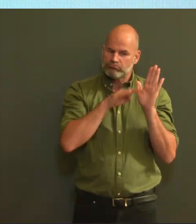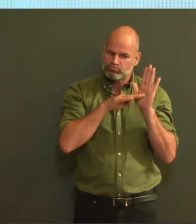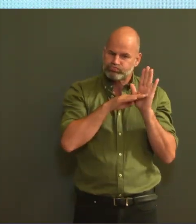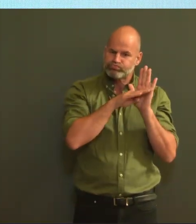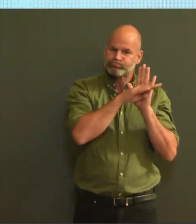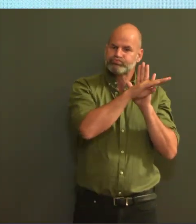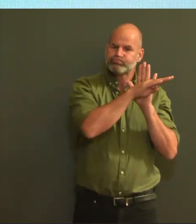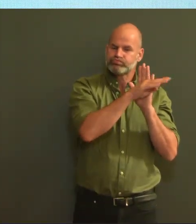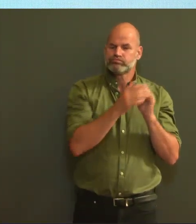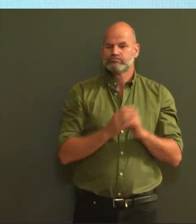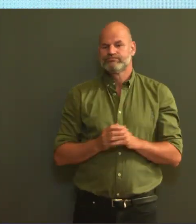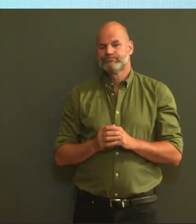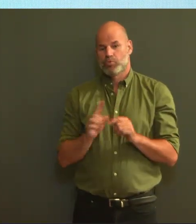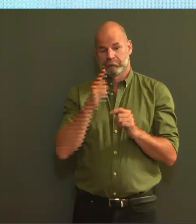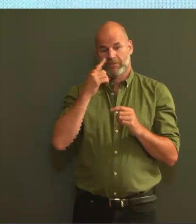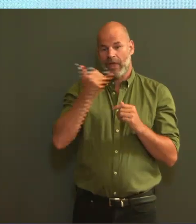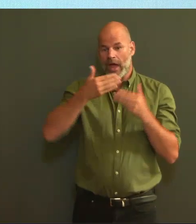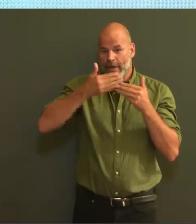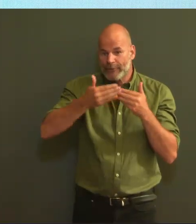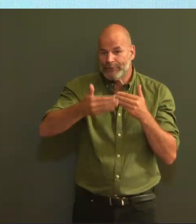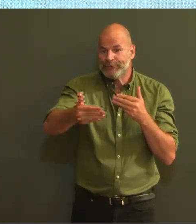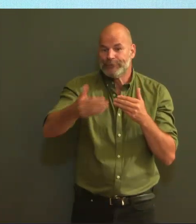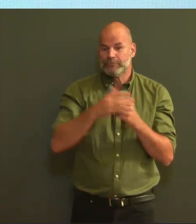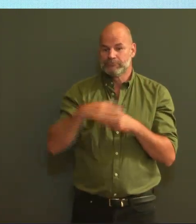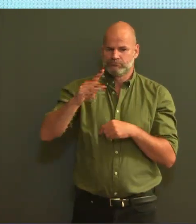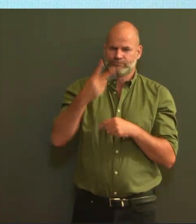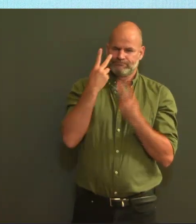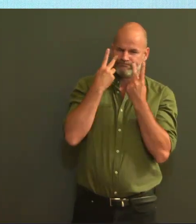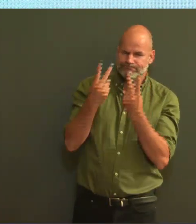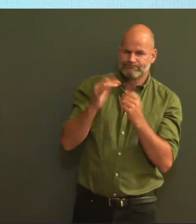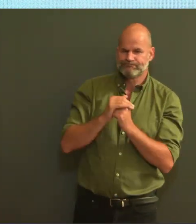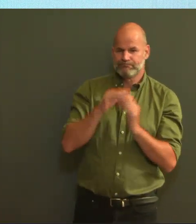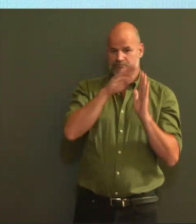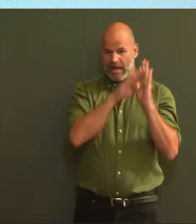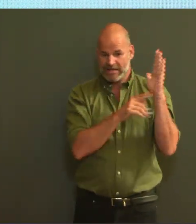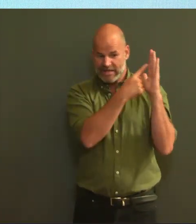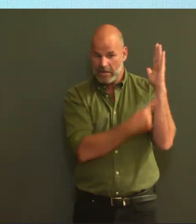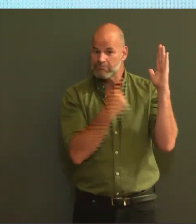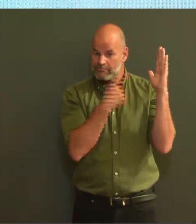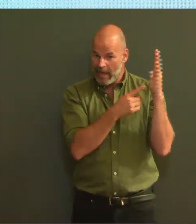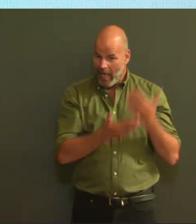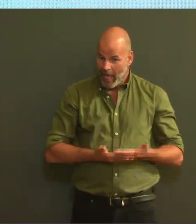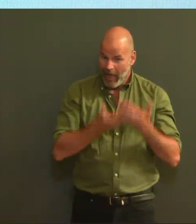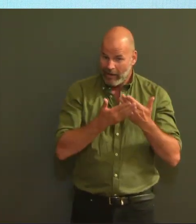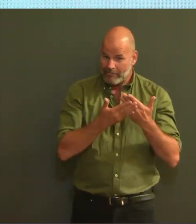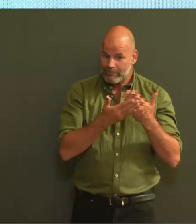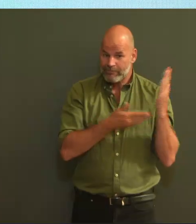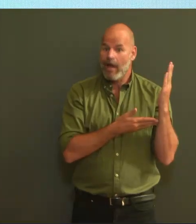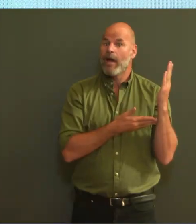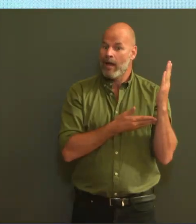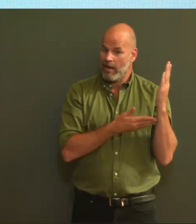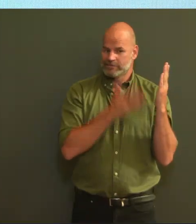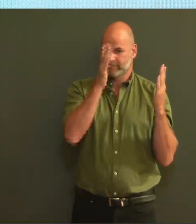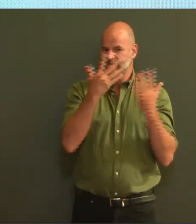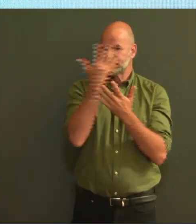komende dagen gaan moeten blijken of dat die voldoende groot is. Het is de bedoeling dat de cijfers uiteindelijk weer gaan dalen. Zodanig krijgen